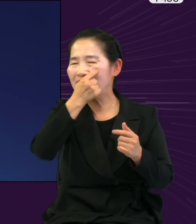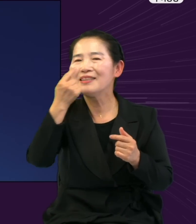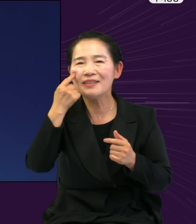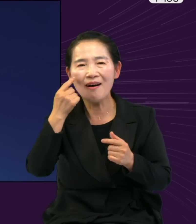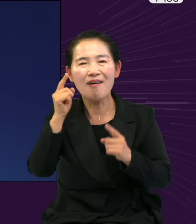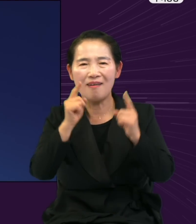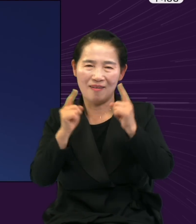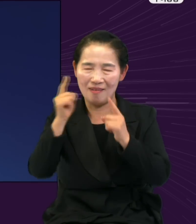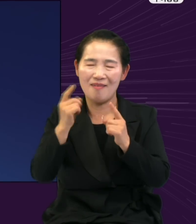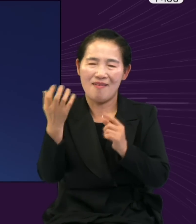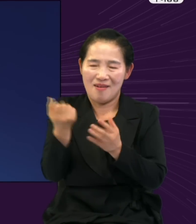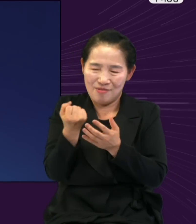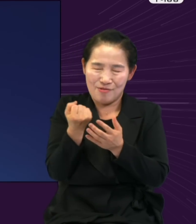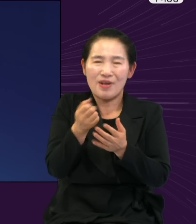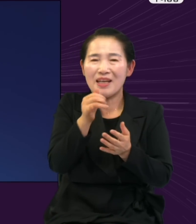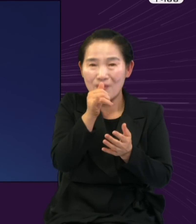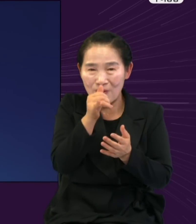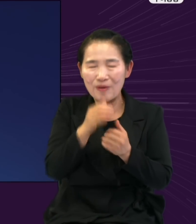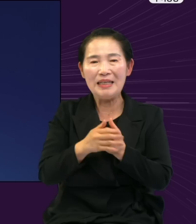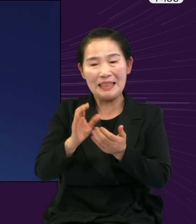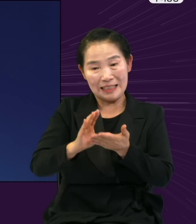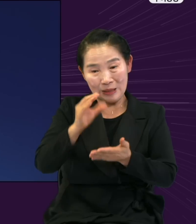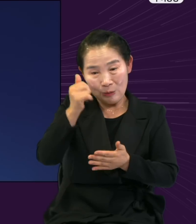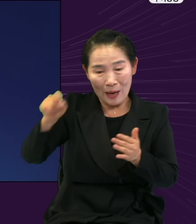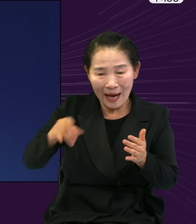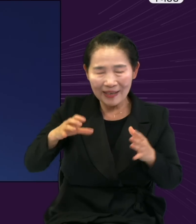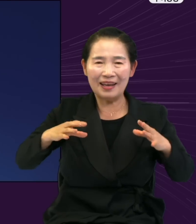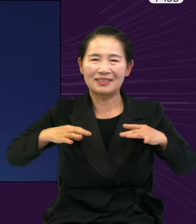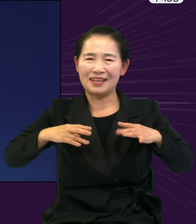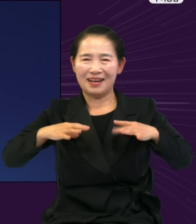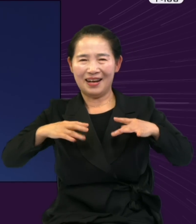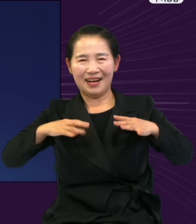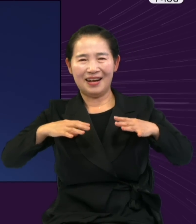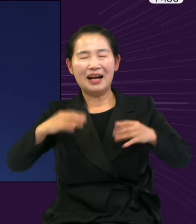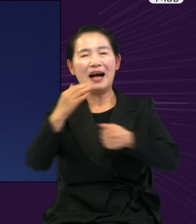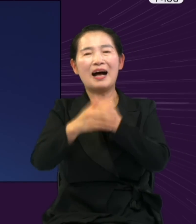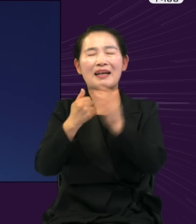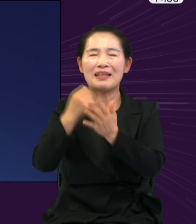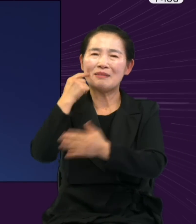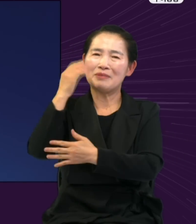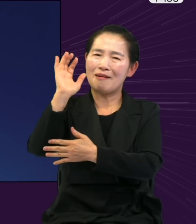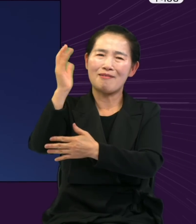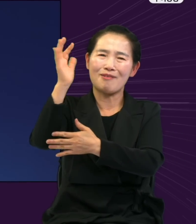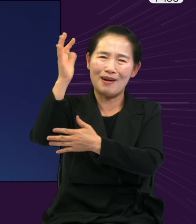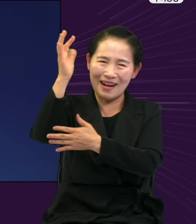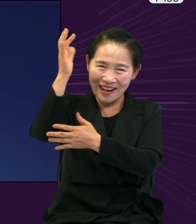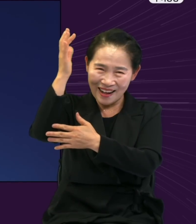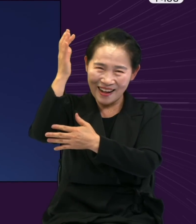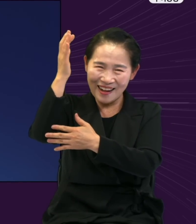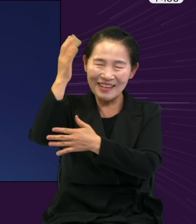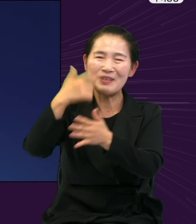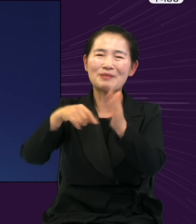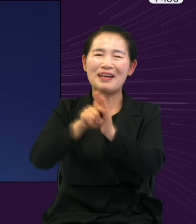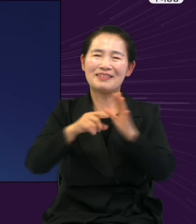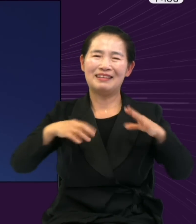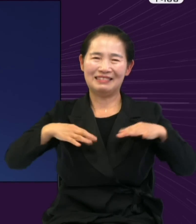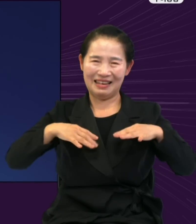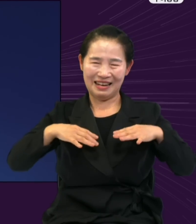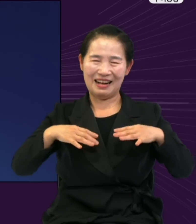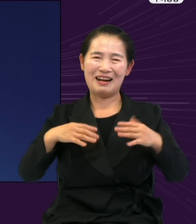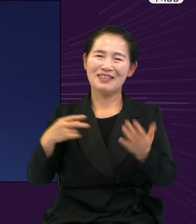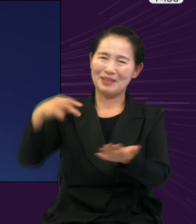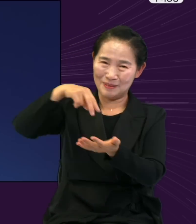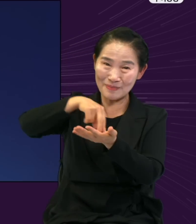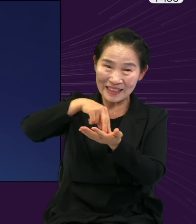그리스도 안에서 자랑합니다. 왜요? 하나님께 영광을 올려드리기 위해서 자랑하러 나왔습니다.